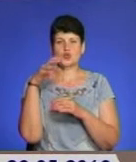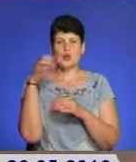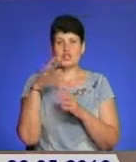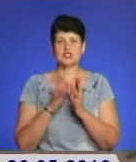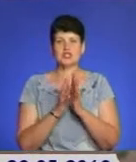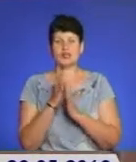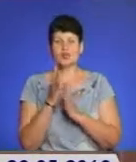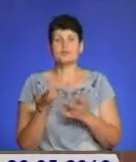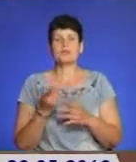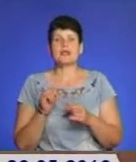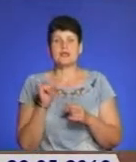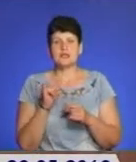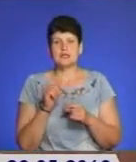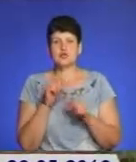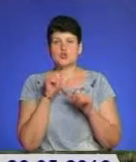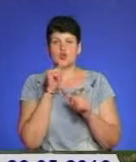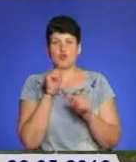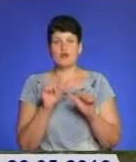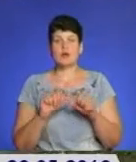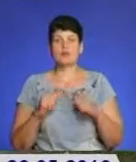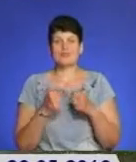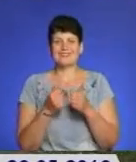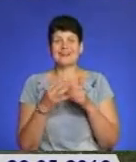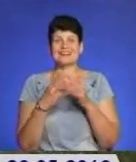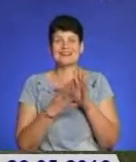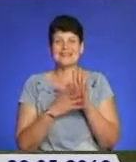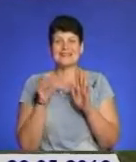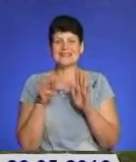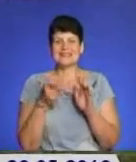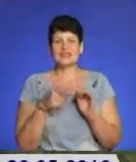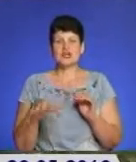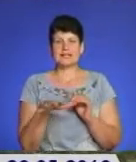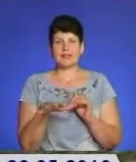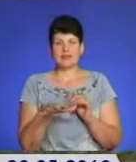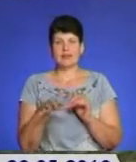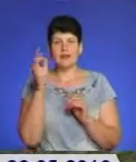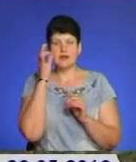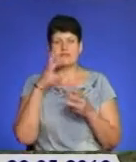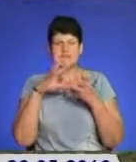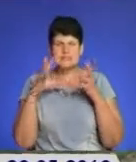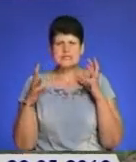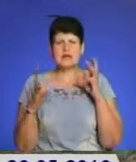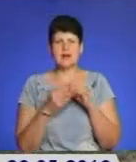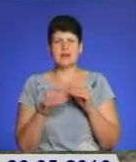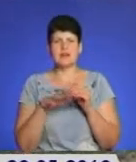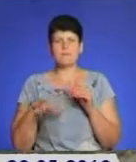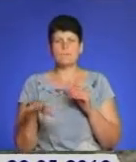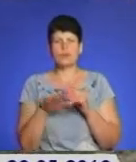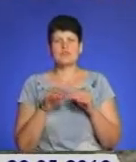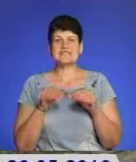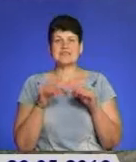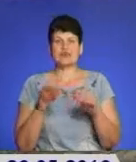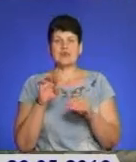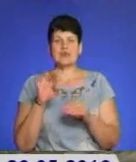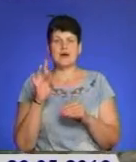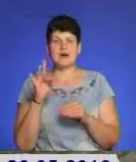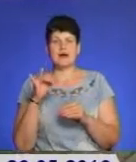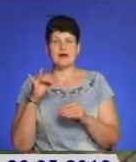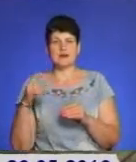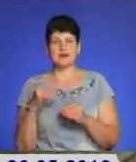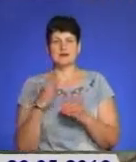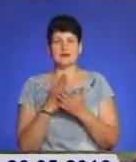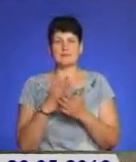гектарів, цукрових буряків – майже на 19 тисячах гектарів. Нагадуємо, що загальна площа сівби ярих в області цього року склала